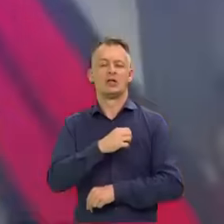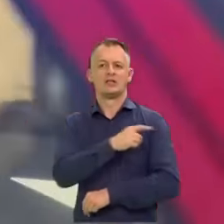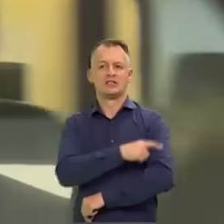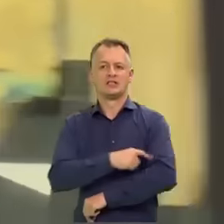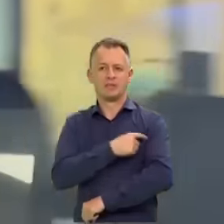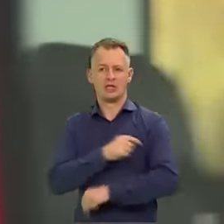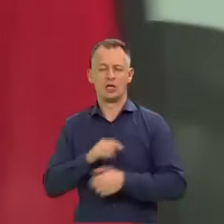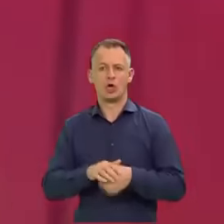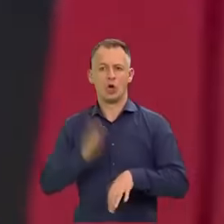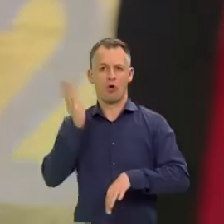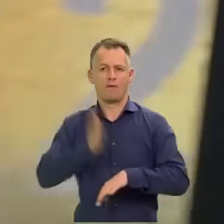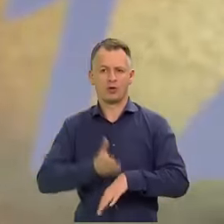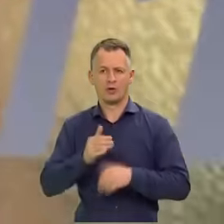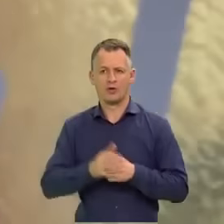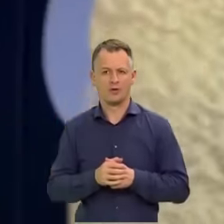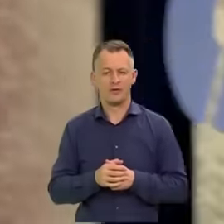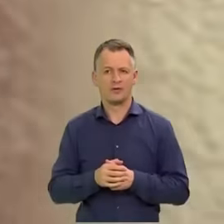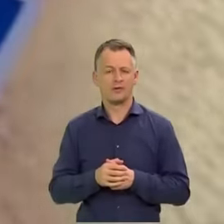cu plăgi